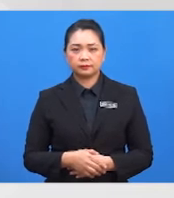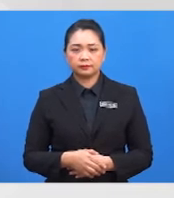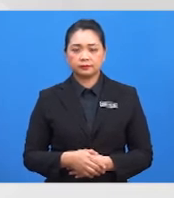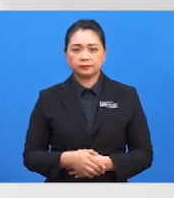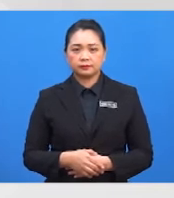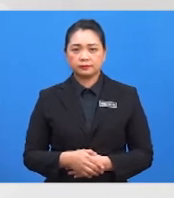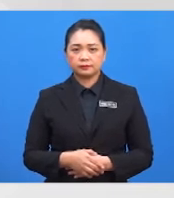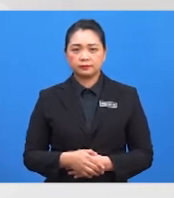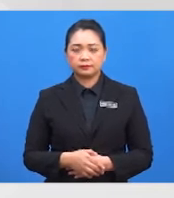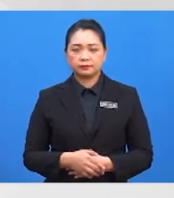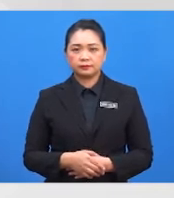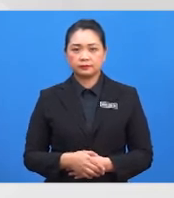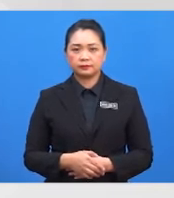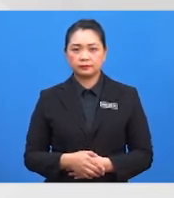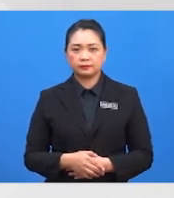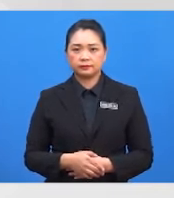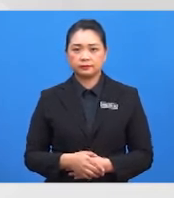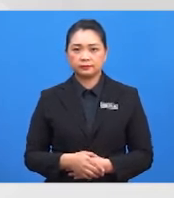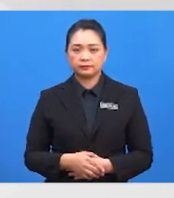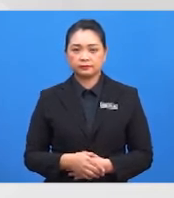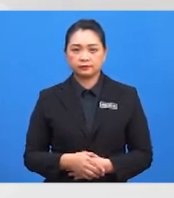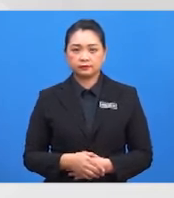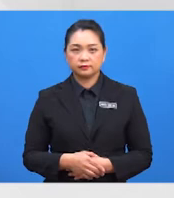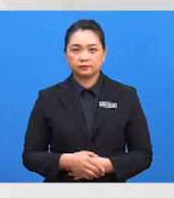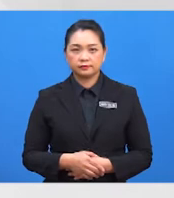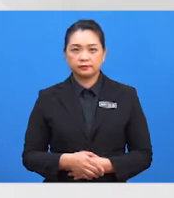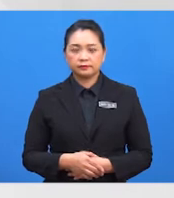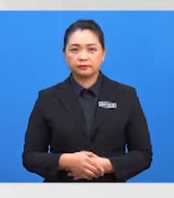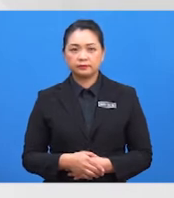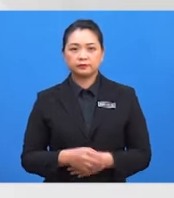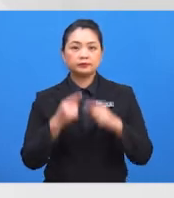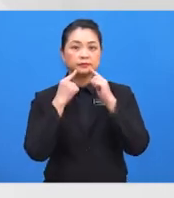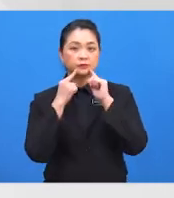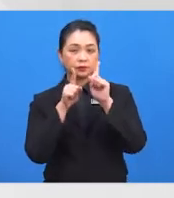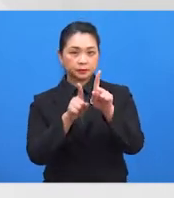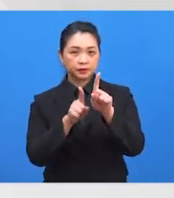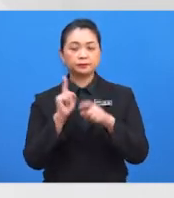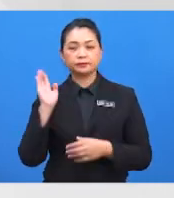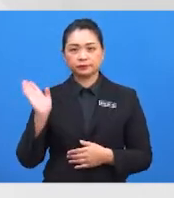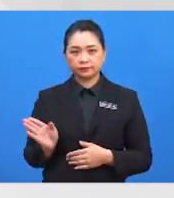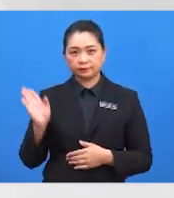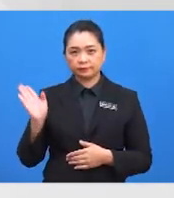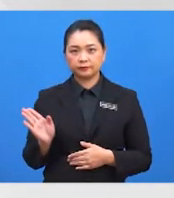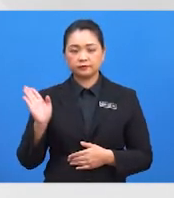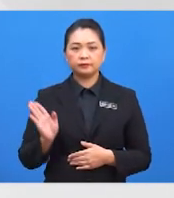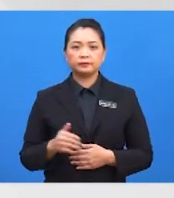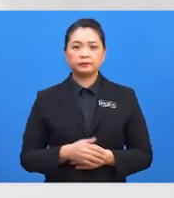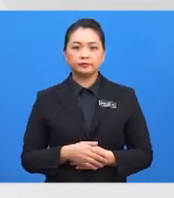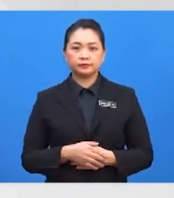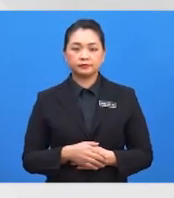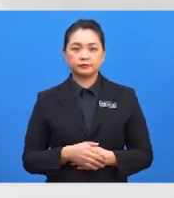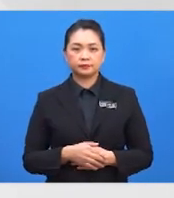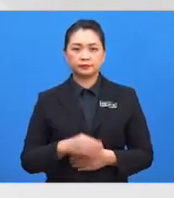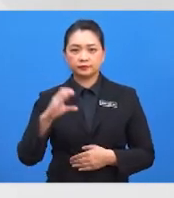bleed dalam mereka bentuk sesebuah karya. Crop mark atau trip mark adalah